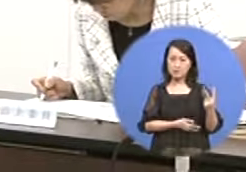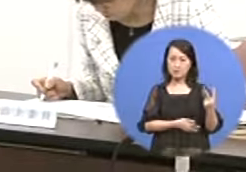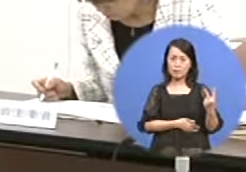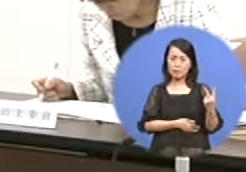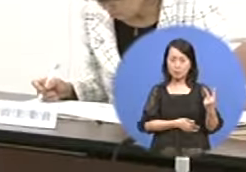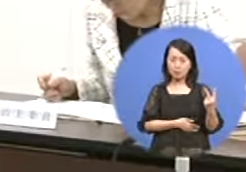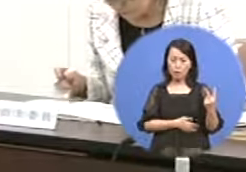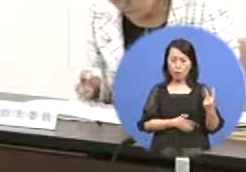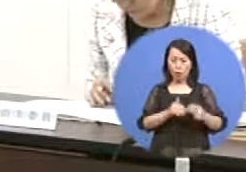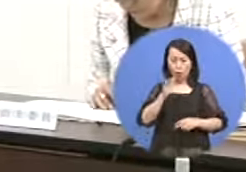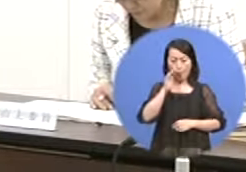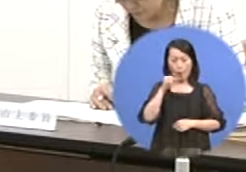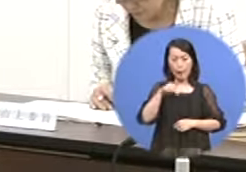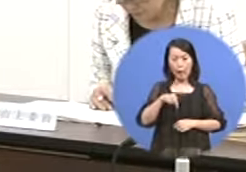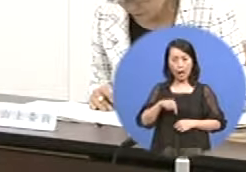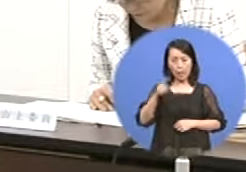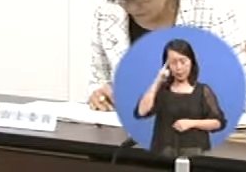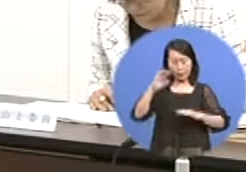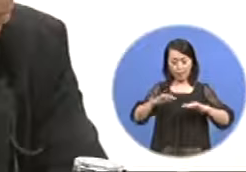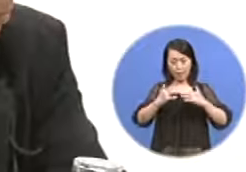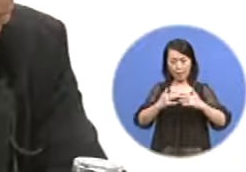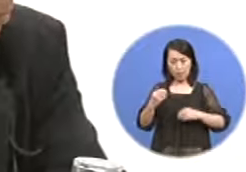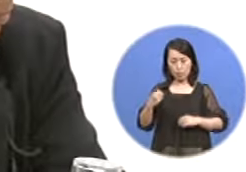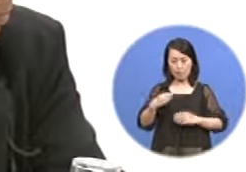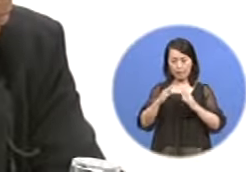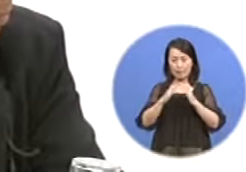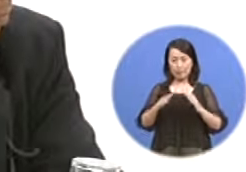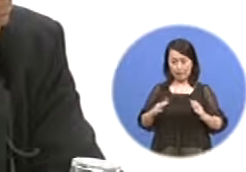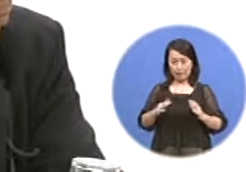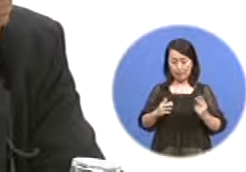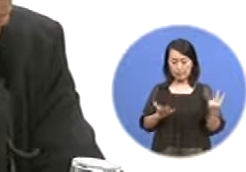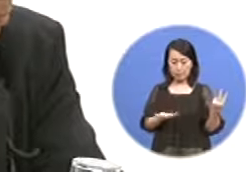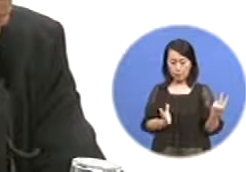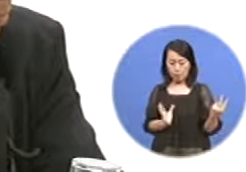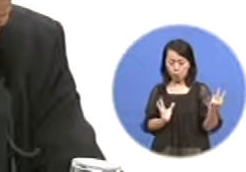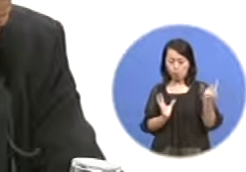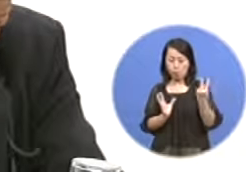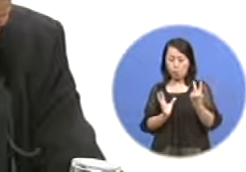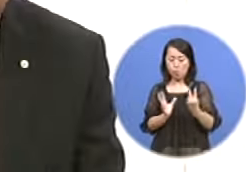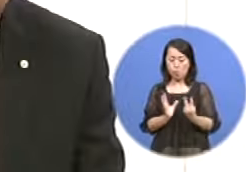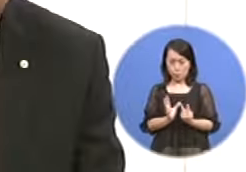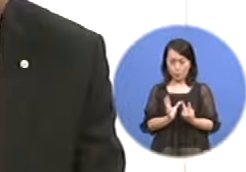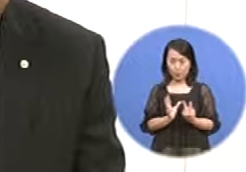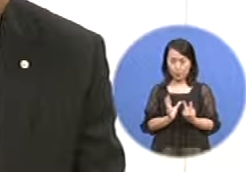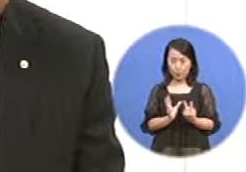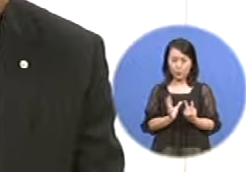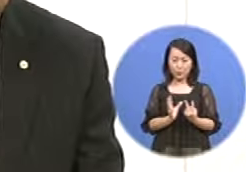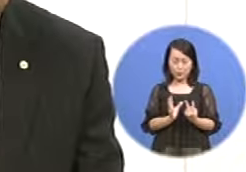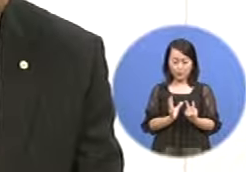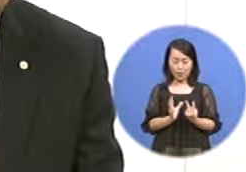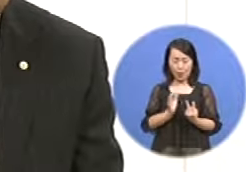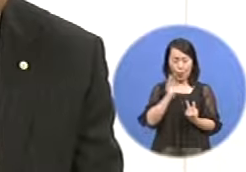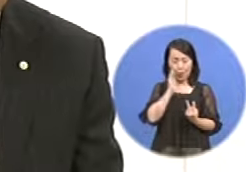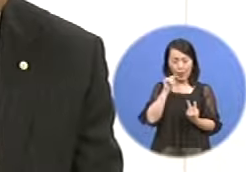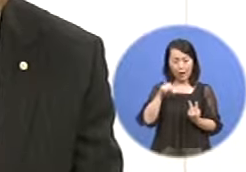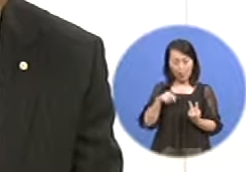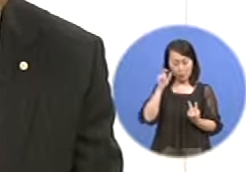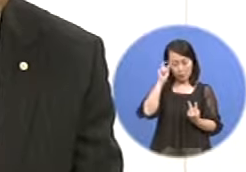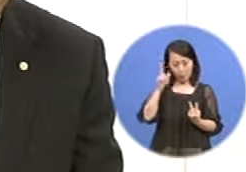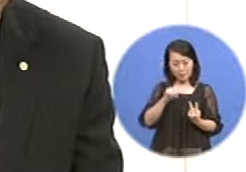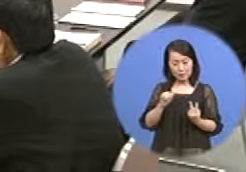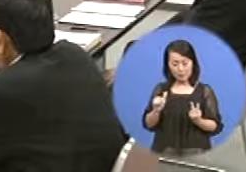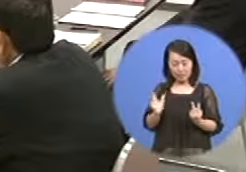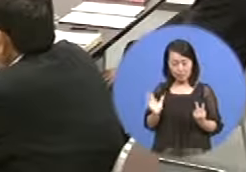々を実は和歌山の検討委員会にみんな来てもらっちゃって、それで和歌山 の、はい、あの有識者も入ってもら